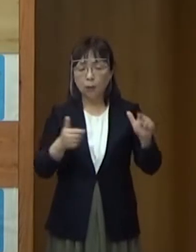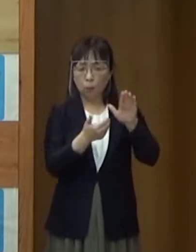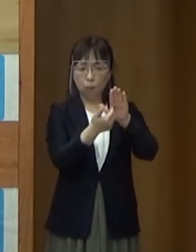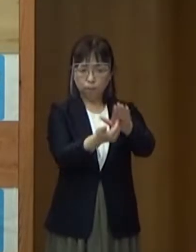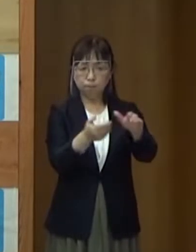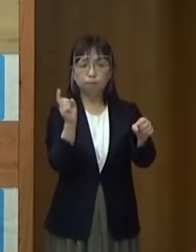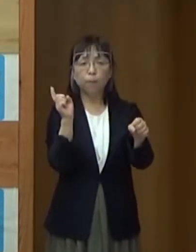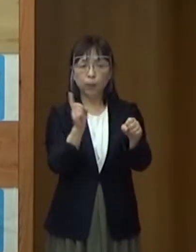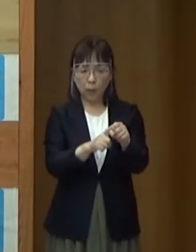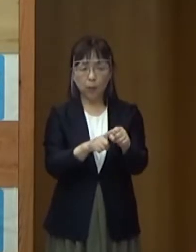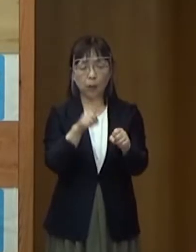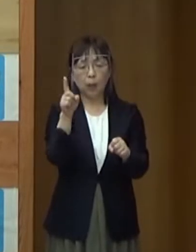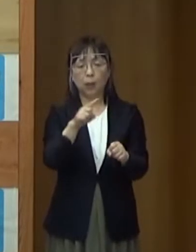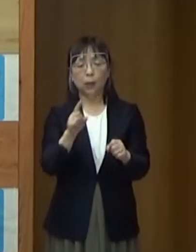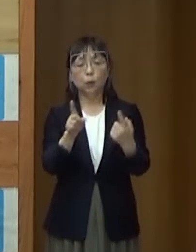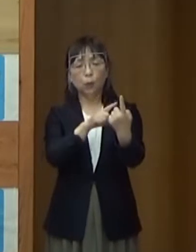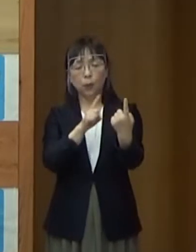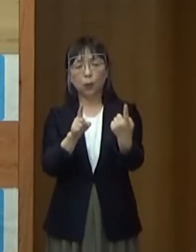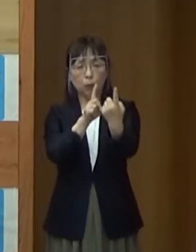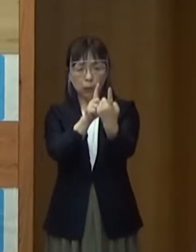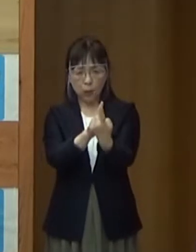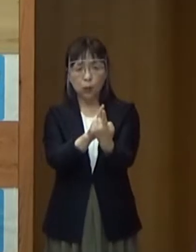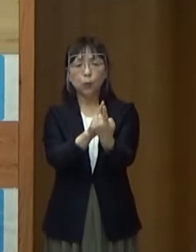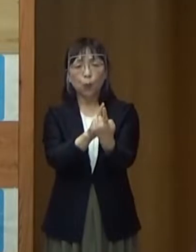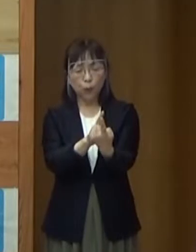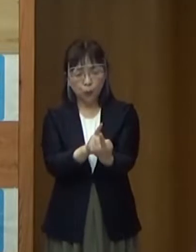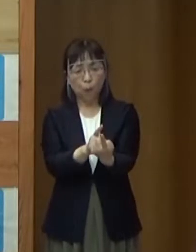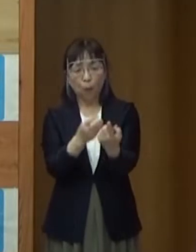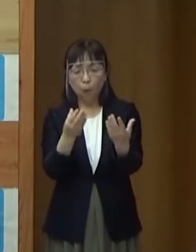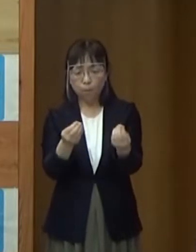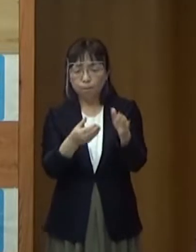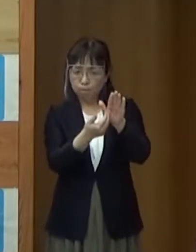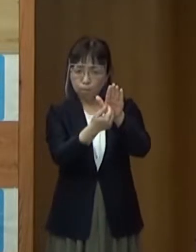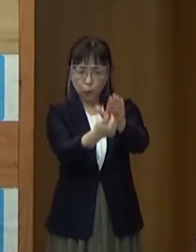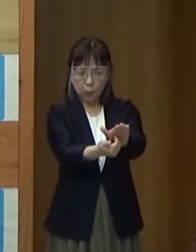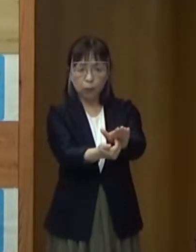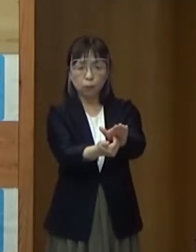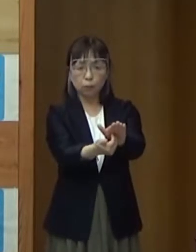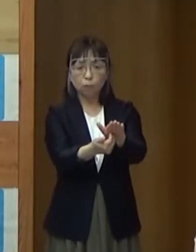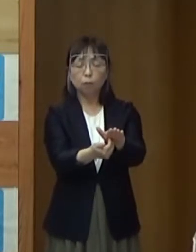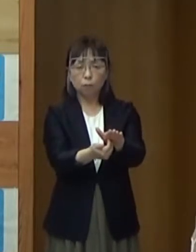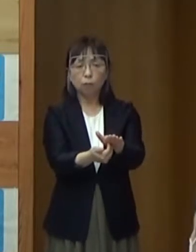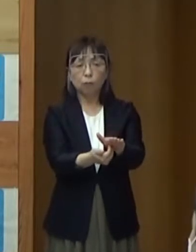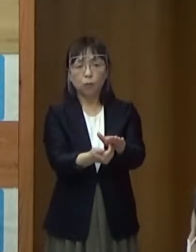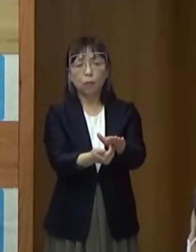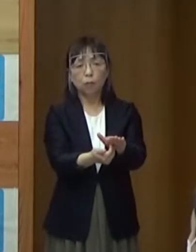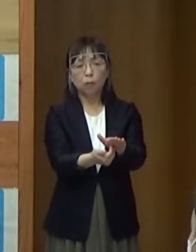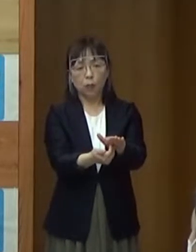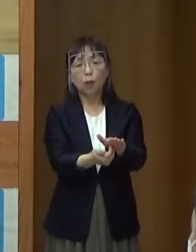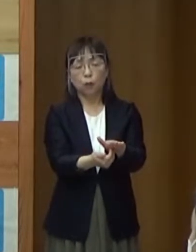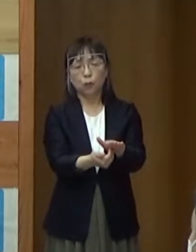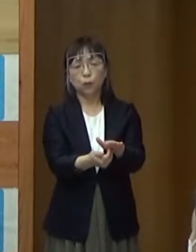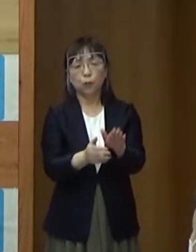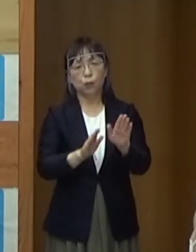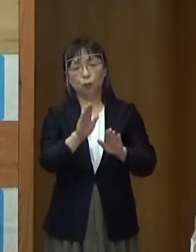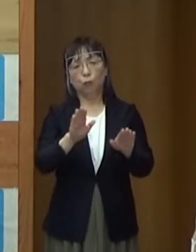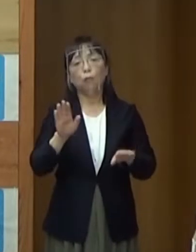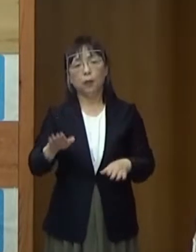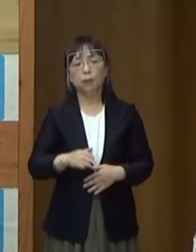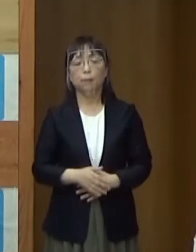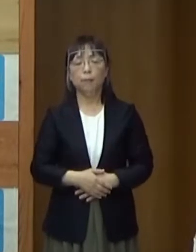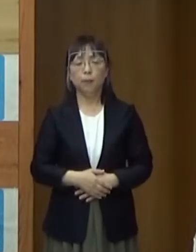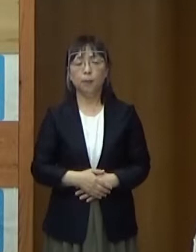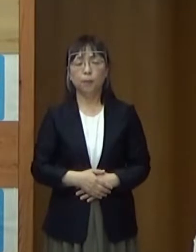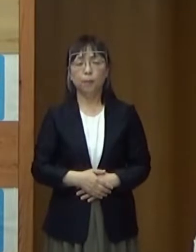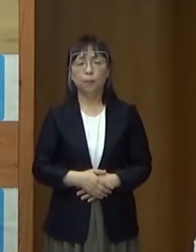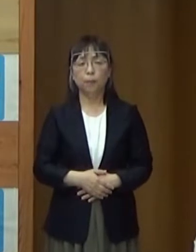には、人と人との接触、まあ、これを徹底的に抑えていく、またこういったフェーズになってくるというふうに考